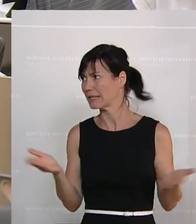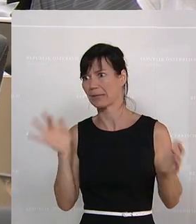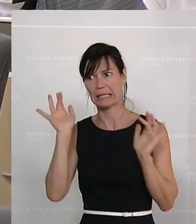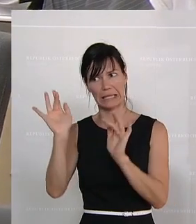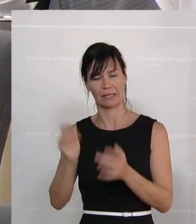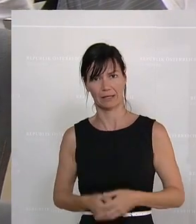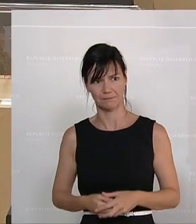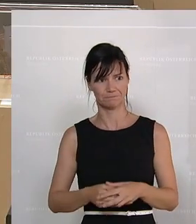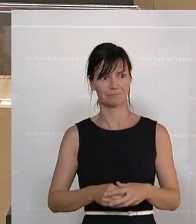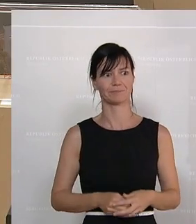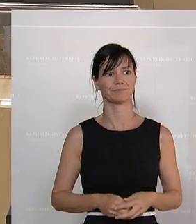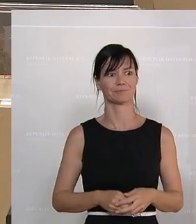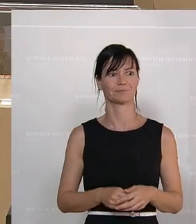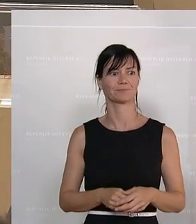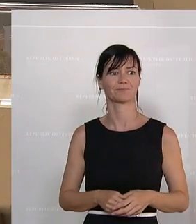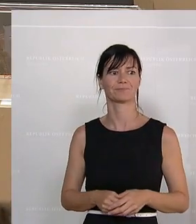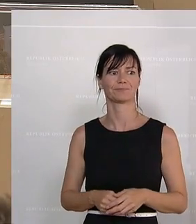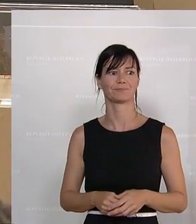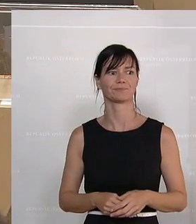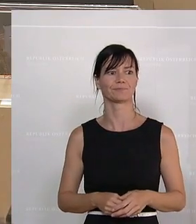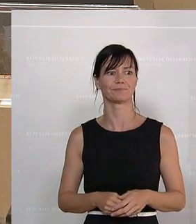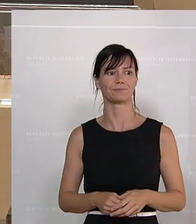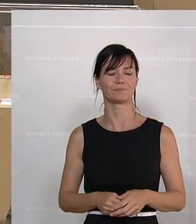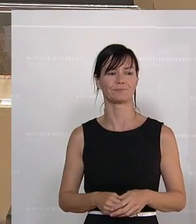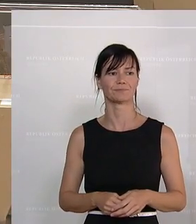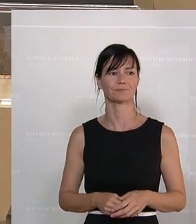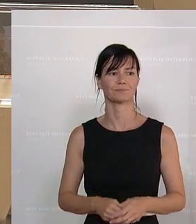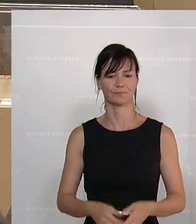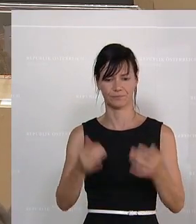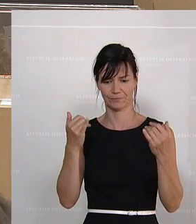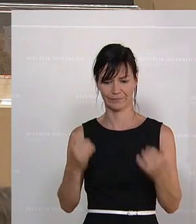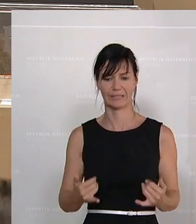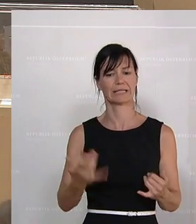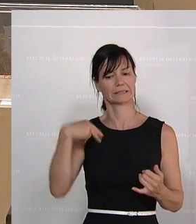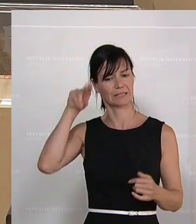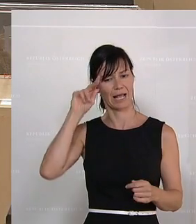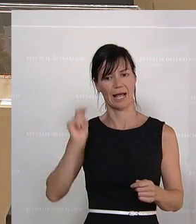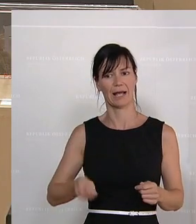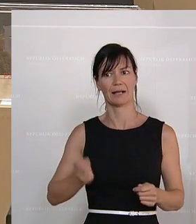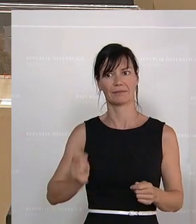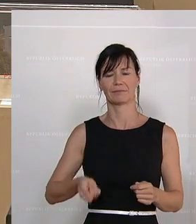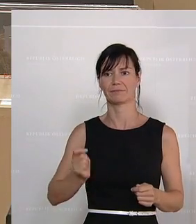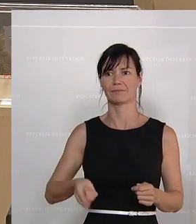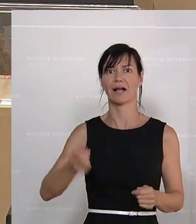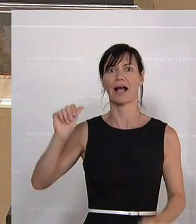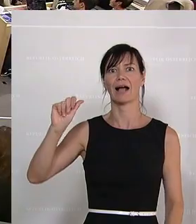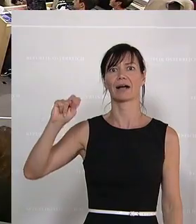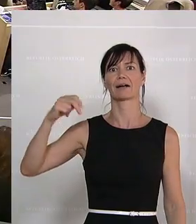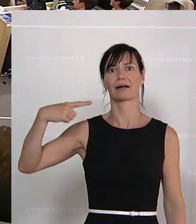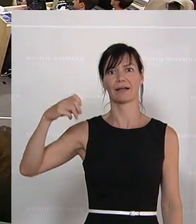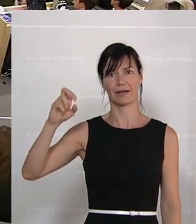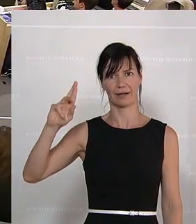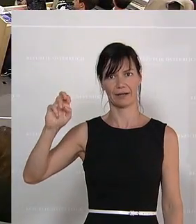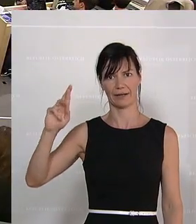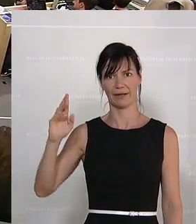das war eine tatsächliche berichtigung von kai jan krainer s zu wort gemeldet ist nun er in anderer wirtschaftssprecher von der